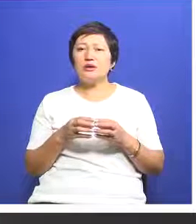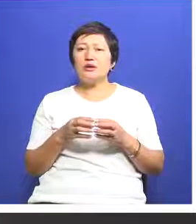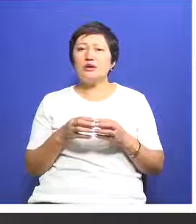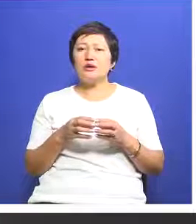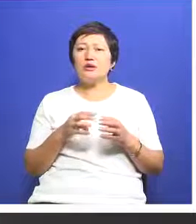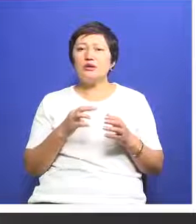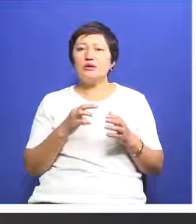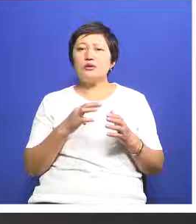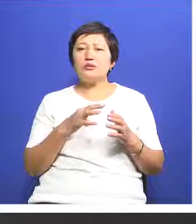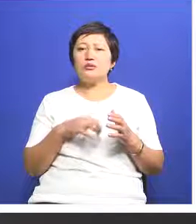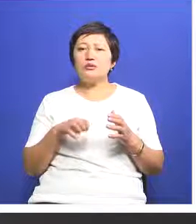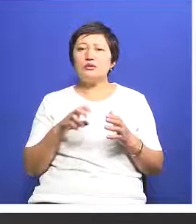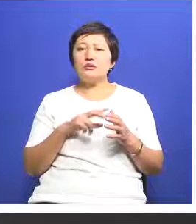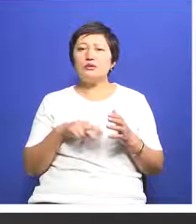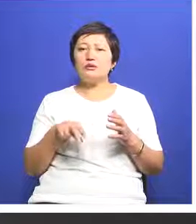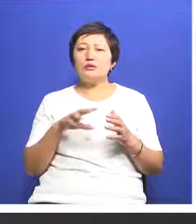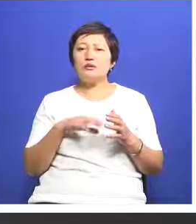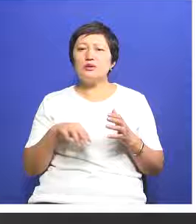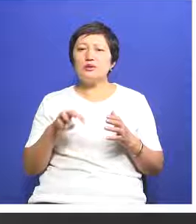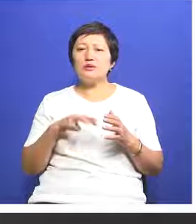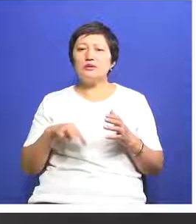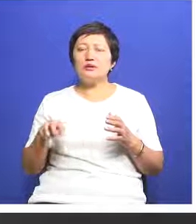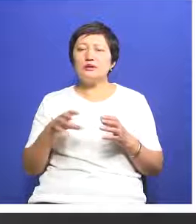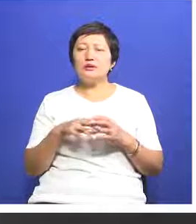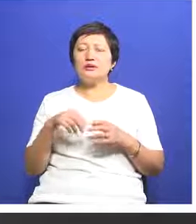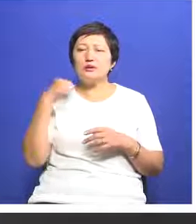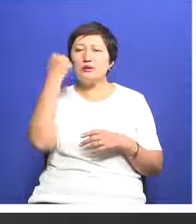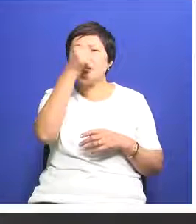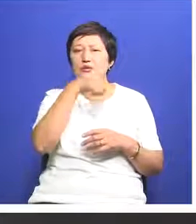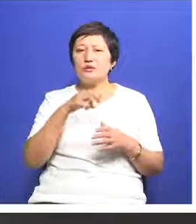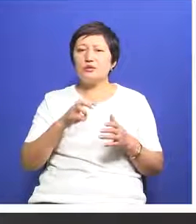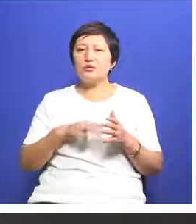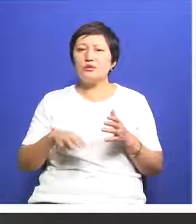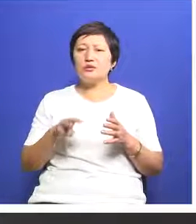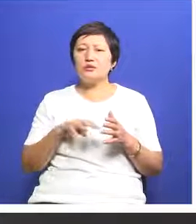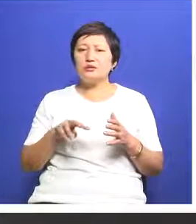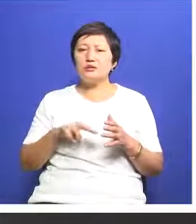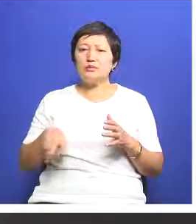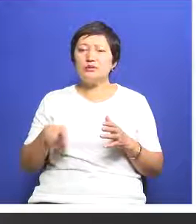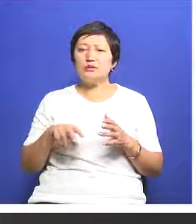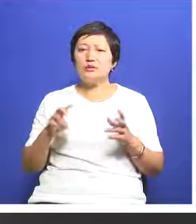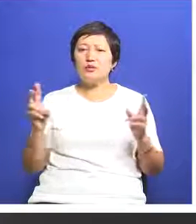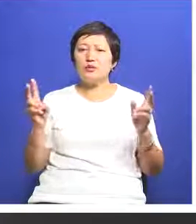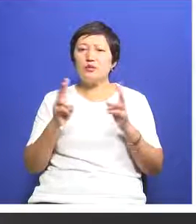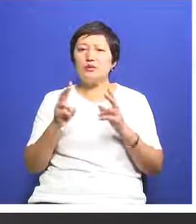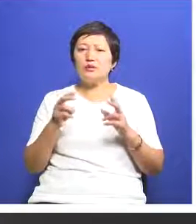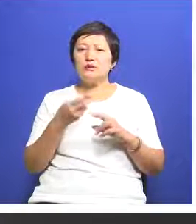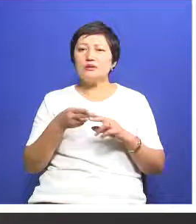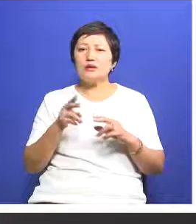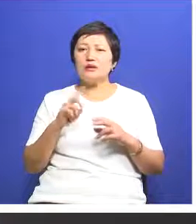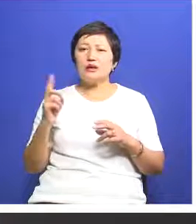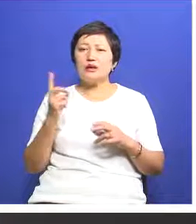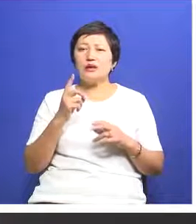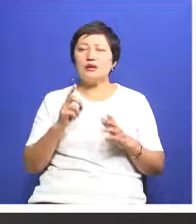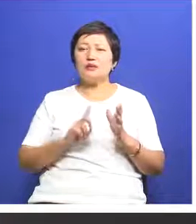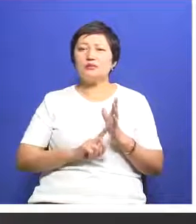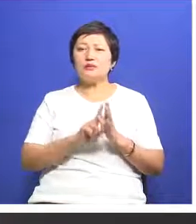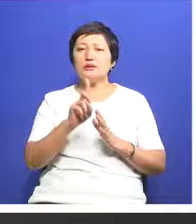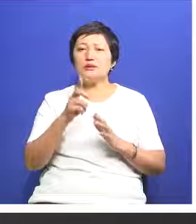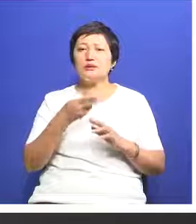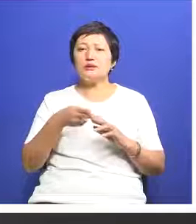489 миллион теңгеге. Биыл 30 миллион теңгеге конкурсы өтіп, қазір алғашқысы